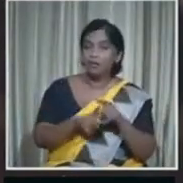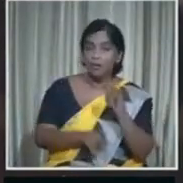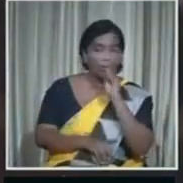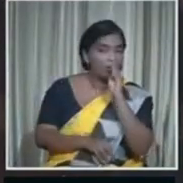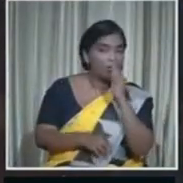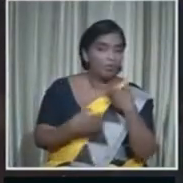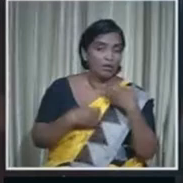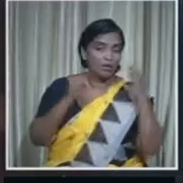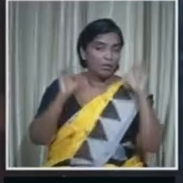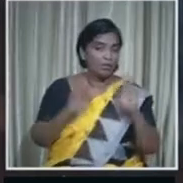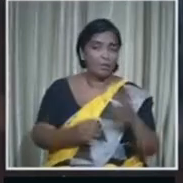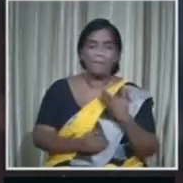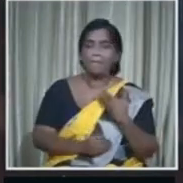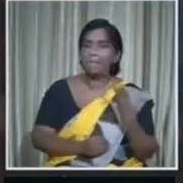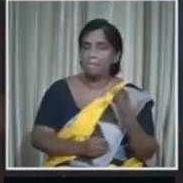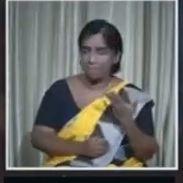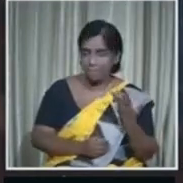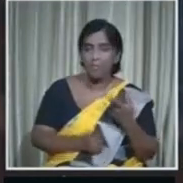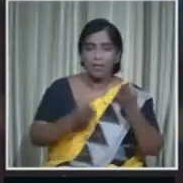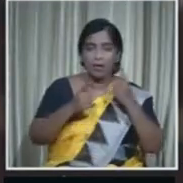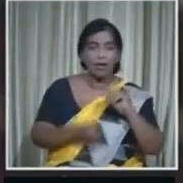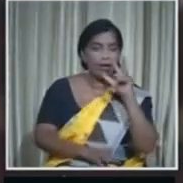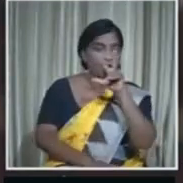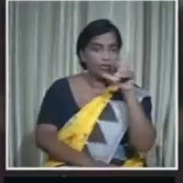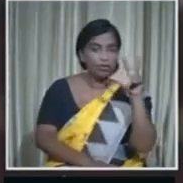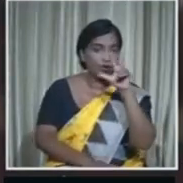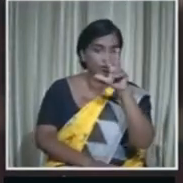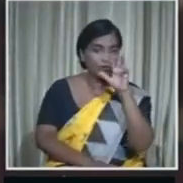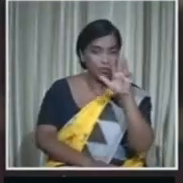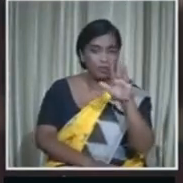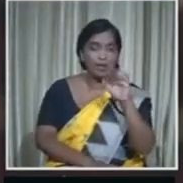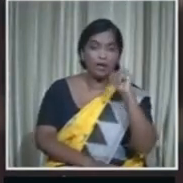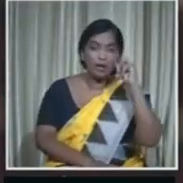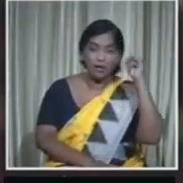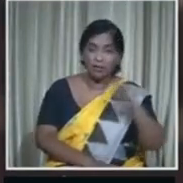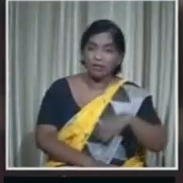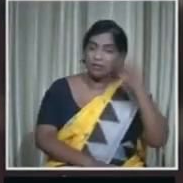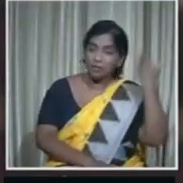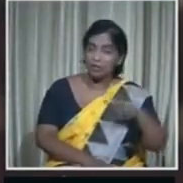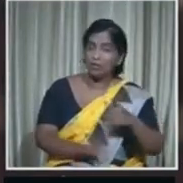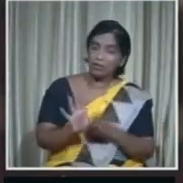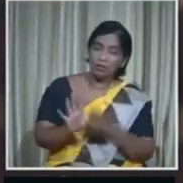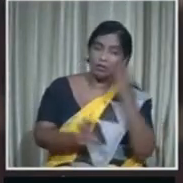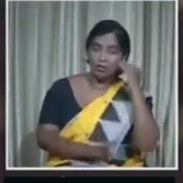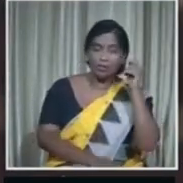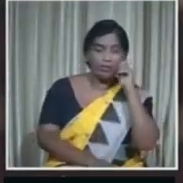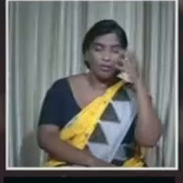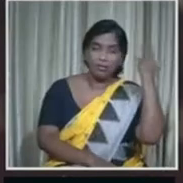කවදාකවත් මිදෙන්න බෑ. ඊළඟට 88 89 60000ක් මරුණා මේ රටේ තරුණ තරුණයෝ.